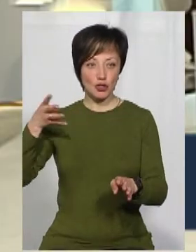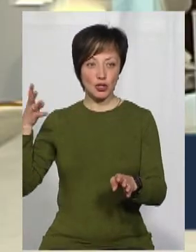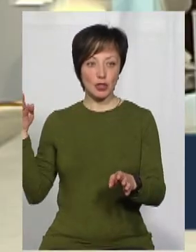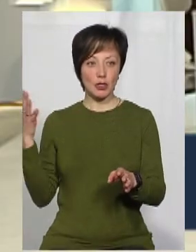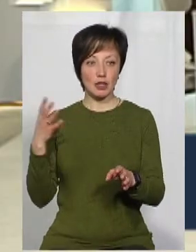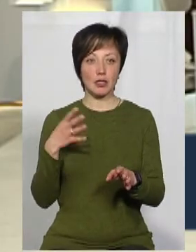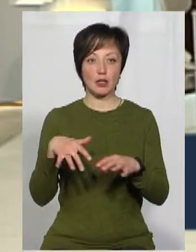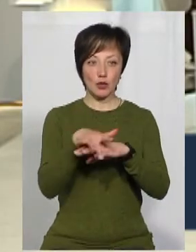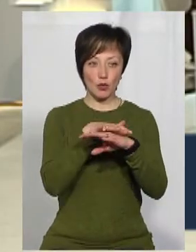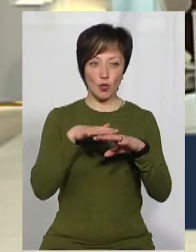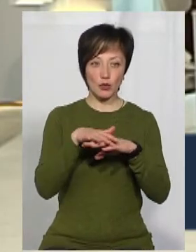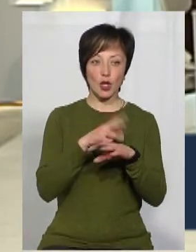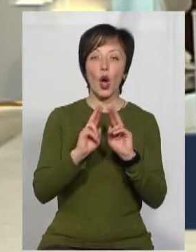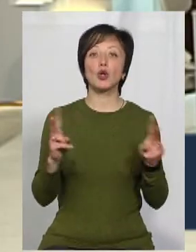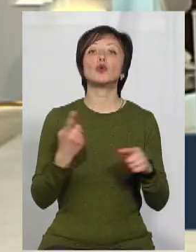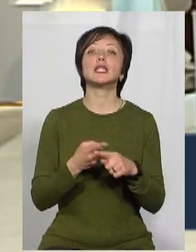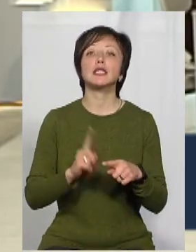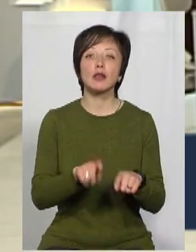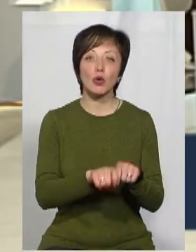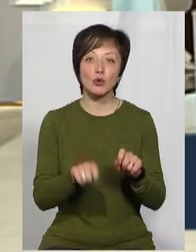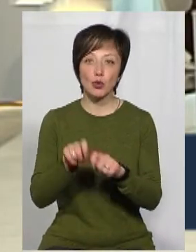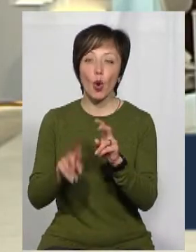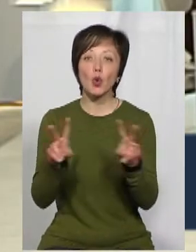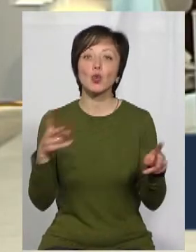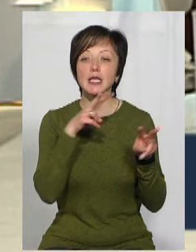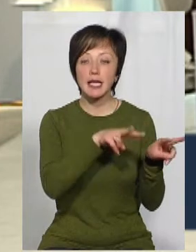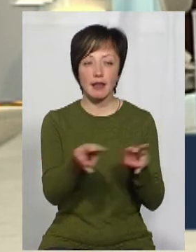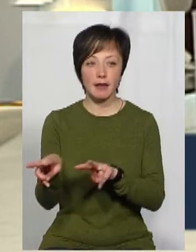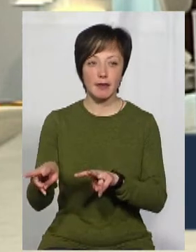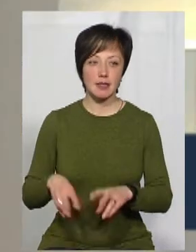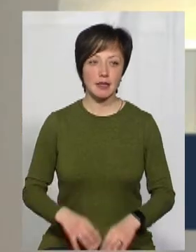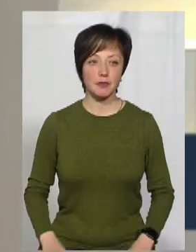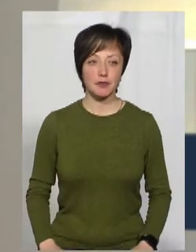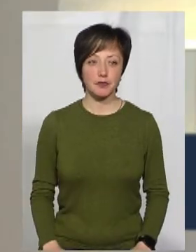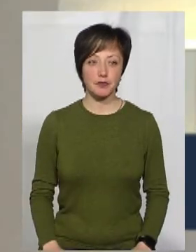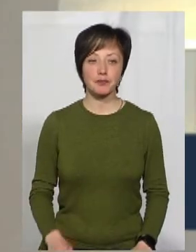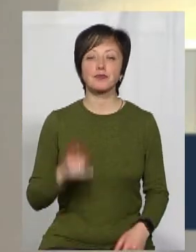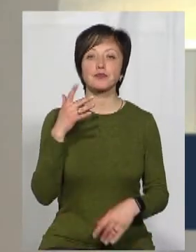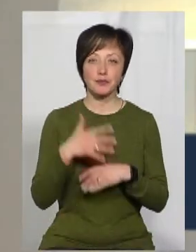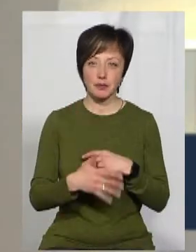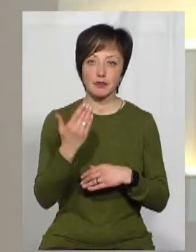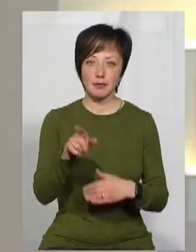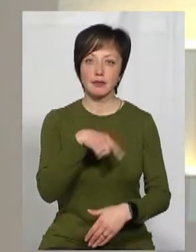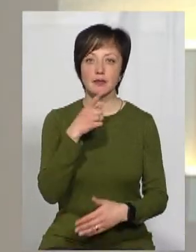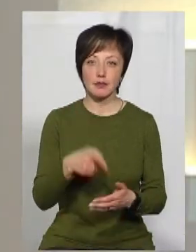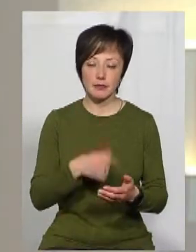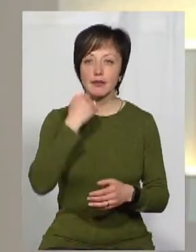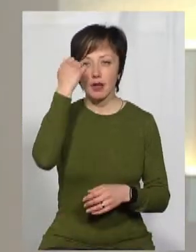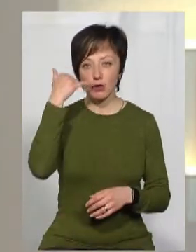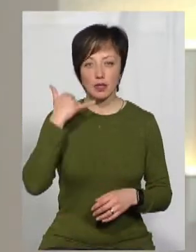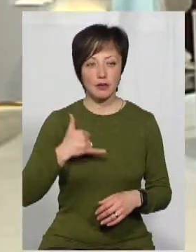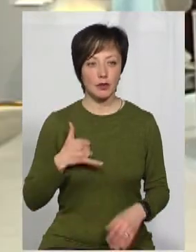така скопіння. Хто за цим контролює? Хто це дивиться? Зрозуміло ваше питання. Дякуємо,